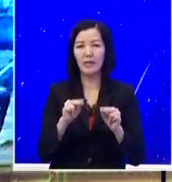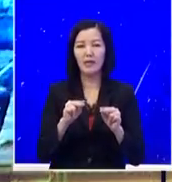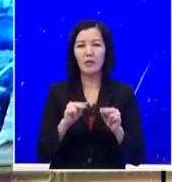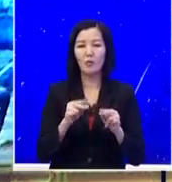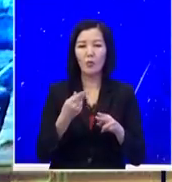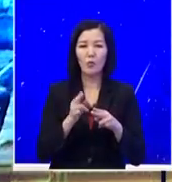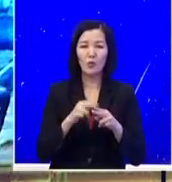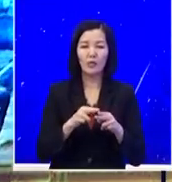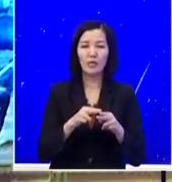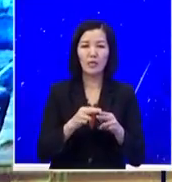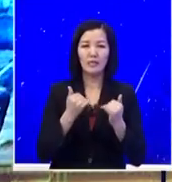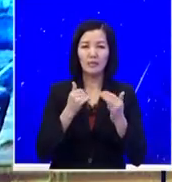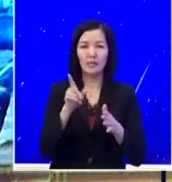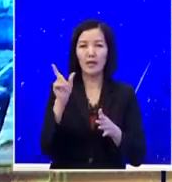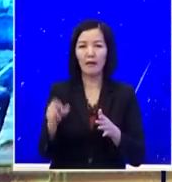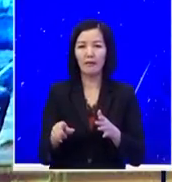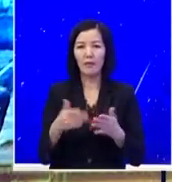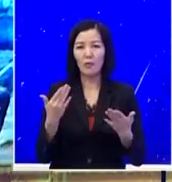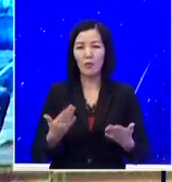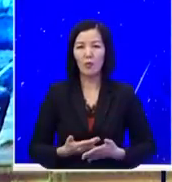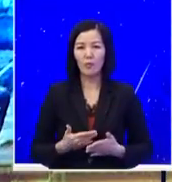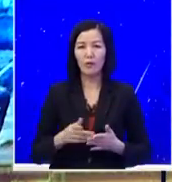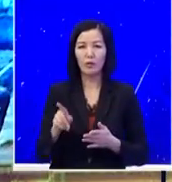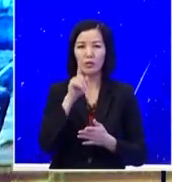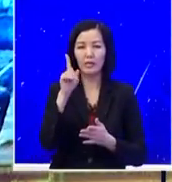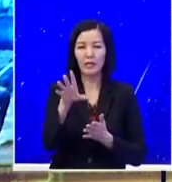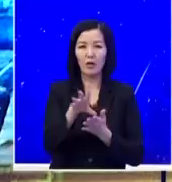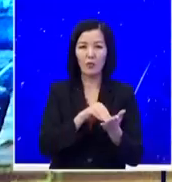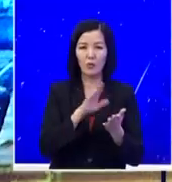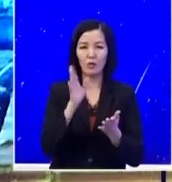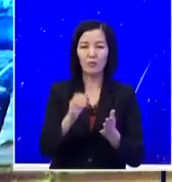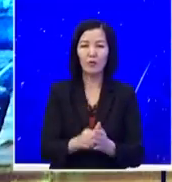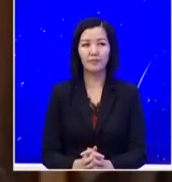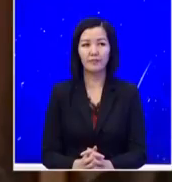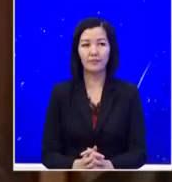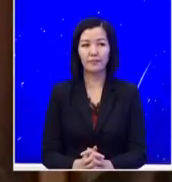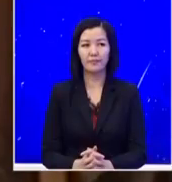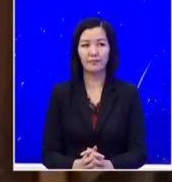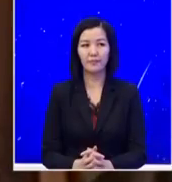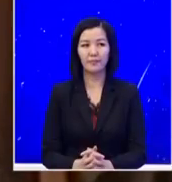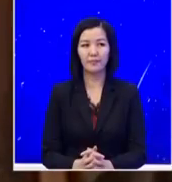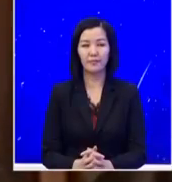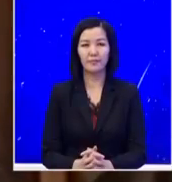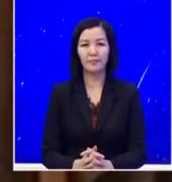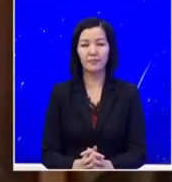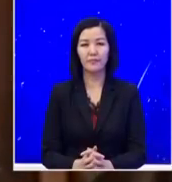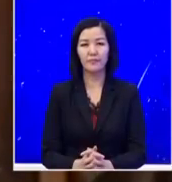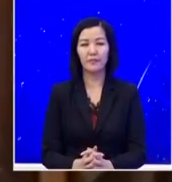жеткен ғимаратты ғұмыр иесі. Өмір жолы өскелең ұрпақ үшін өнеге көзі. Жетісу үлкен